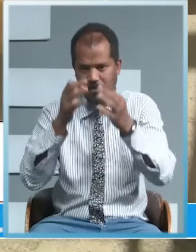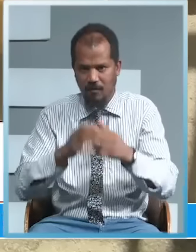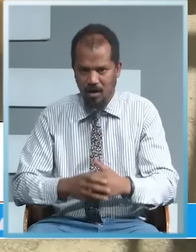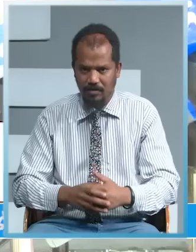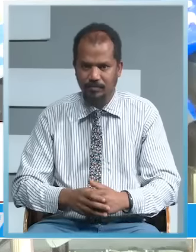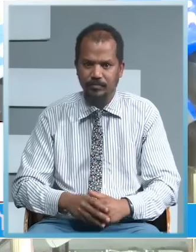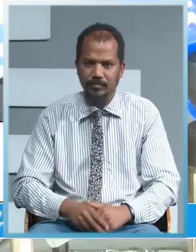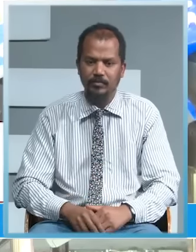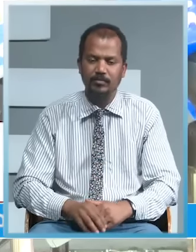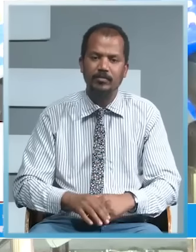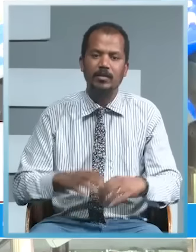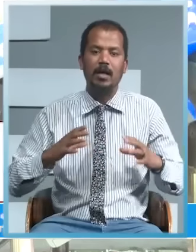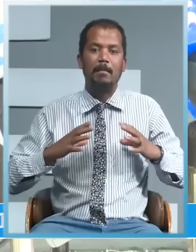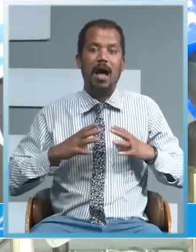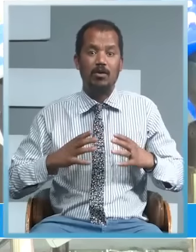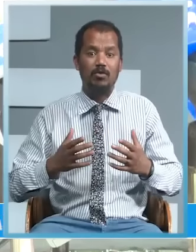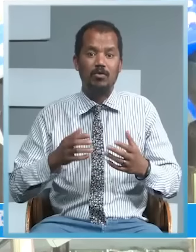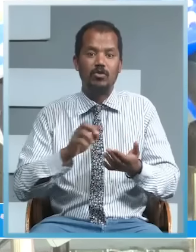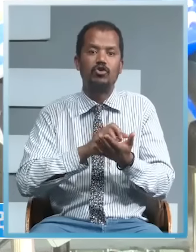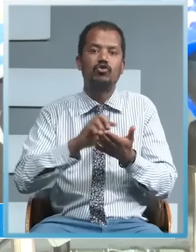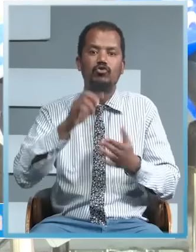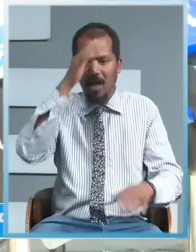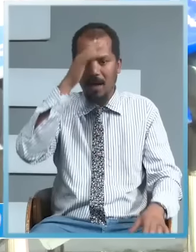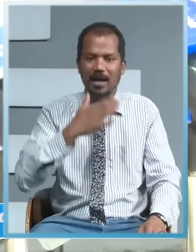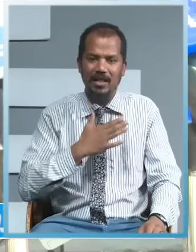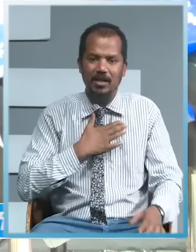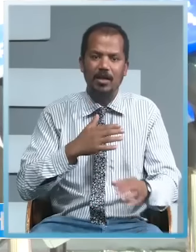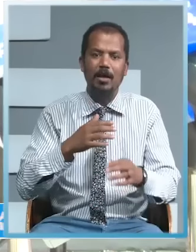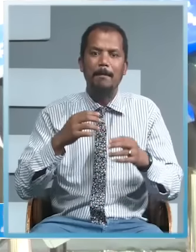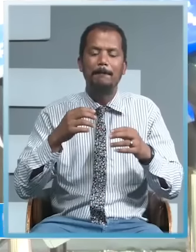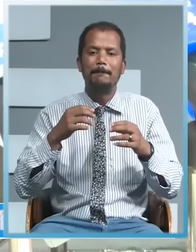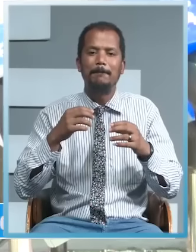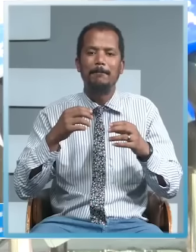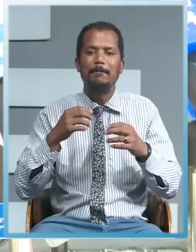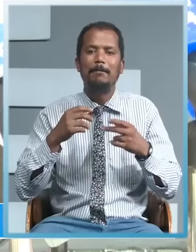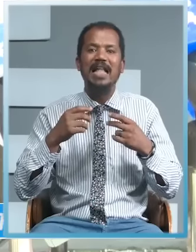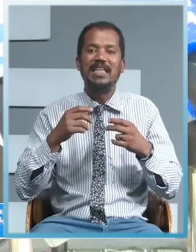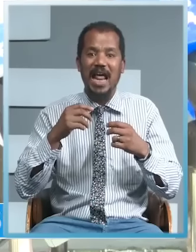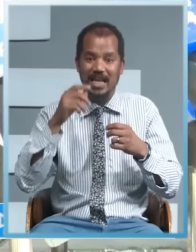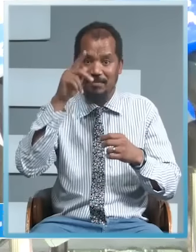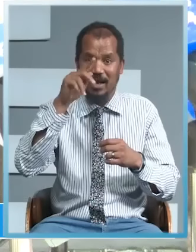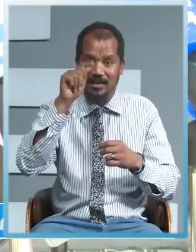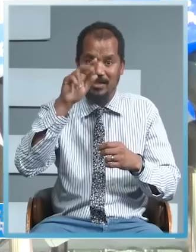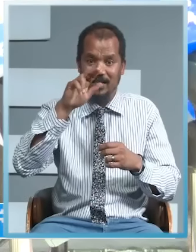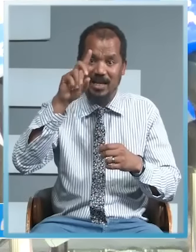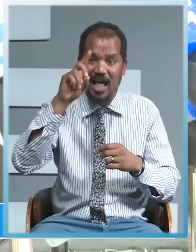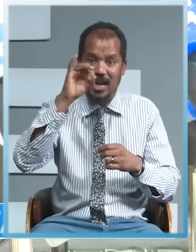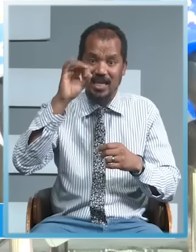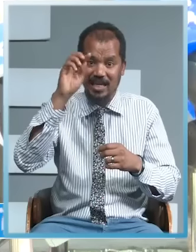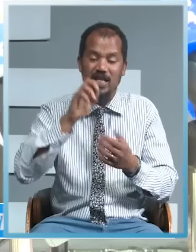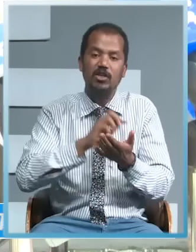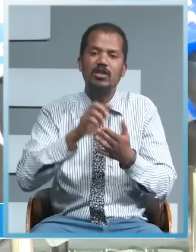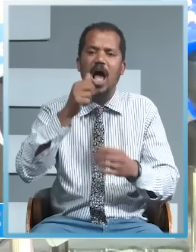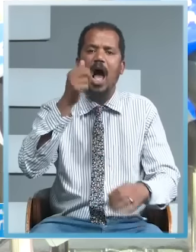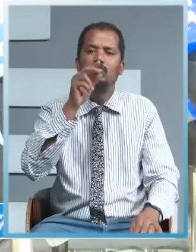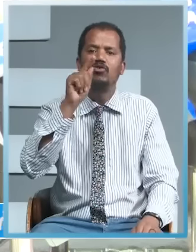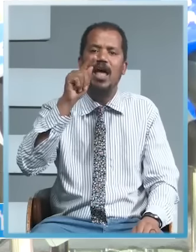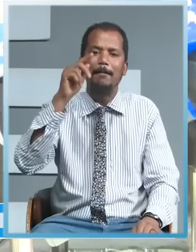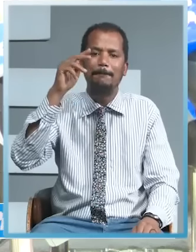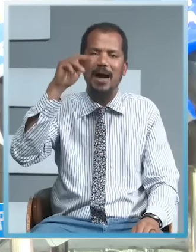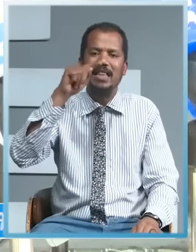አስተላልፈዋል። በዓሉ እንግዲህ ቅዱስ አባታችን ቅዱስ ፓትርያርኩ ብፁዕ ቅዱስ አቡነ ማትያስ